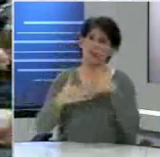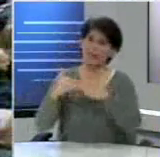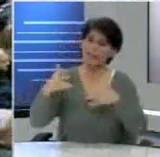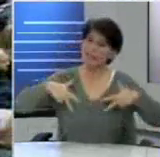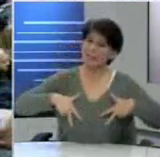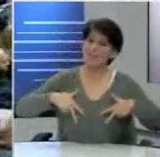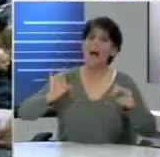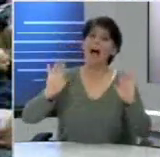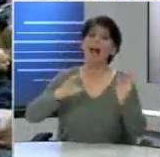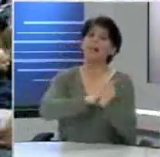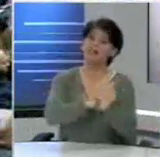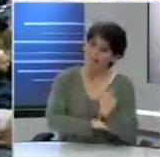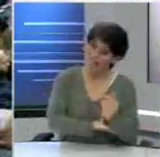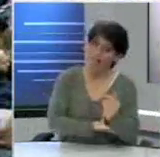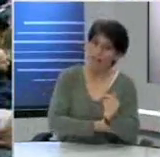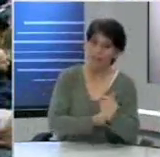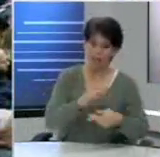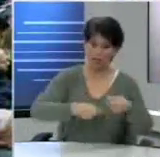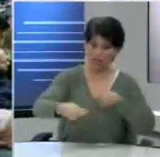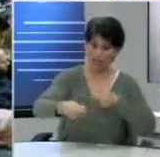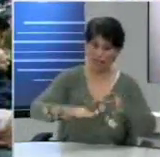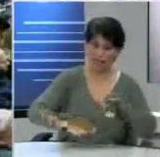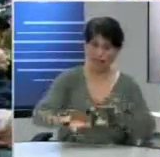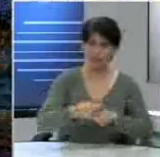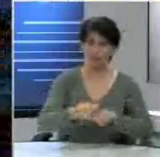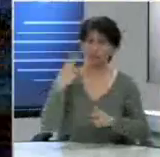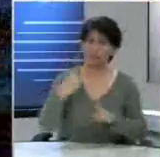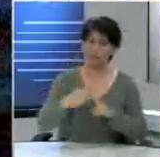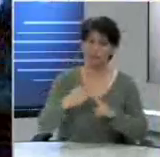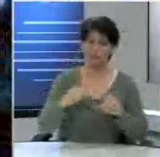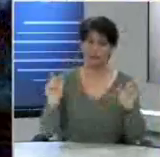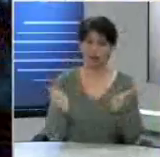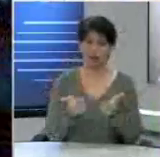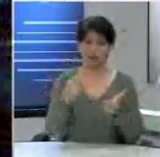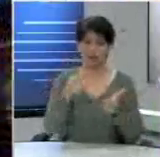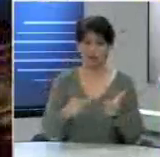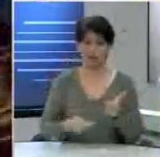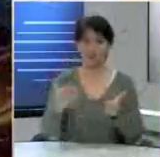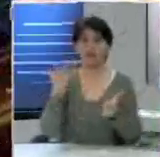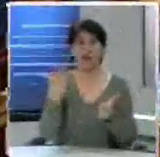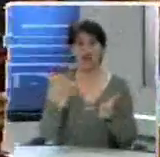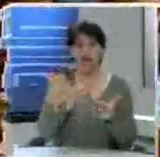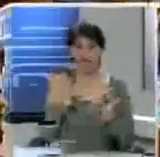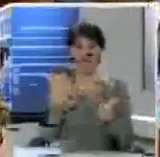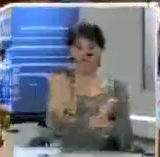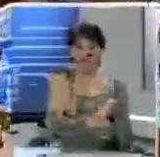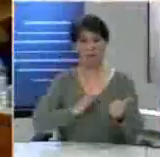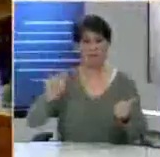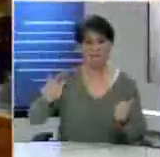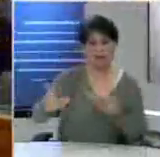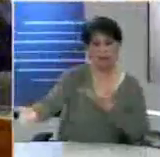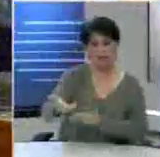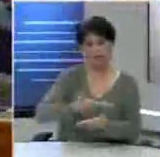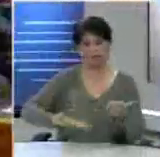κυβέρνηση ανίκανη μεν να διαχειριστεί κρίσιμα εθνικά ζητήματα, αλλά πολύ ικανή στην πελατειακή